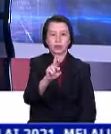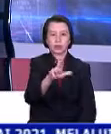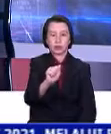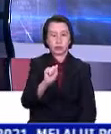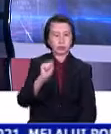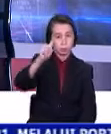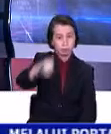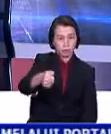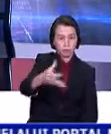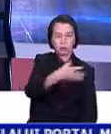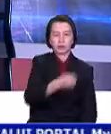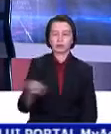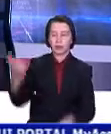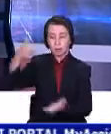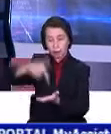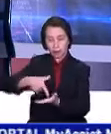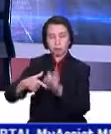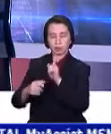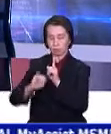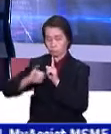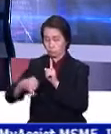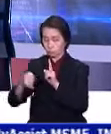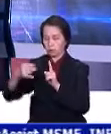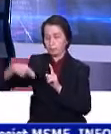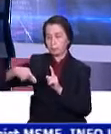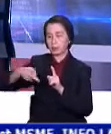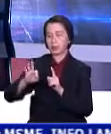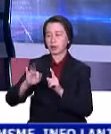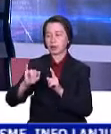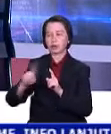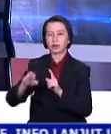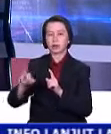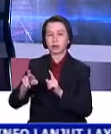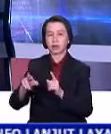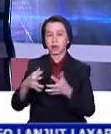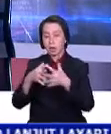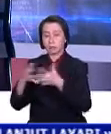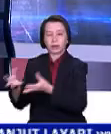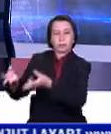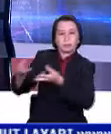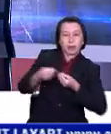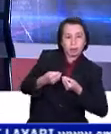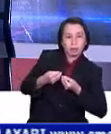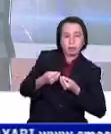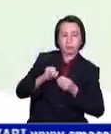esok, manakala 1 juta lagi vaksin Pfizer daripada Amerika pada Jumaat.